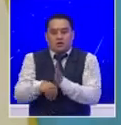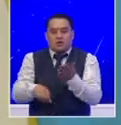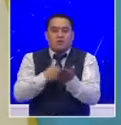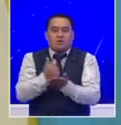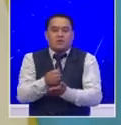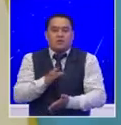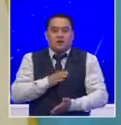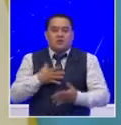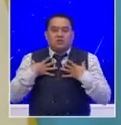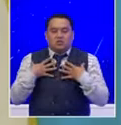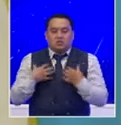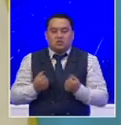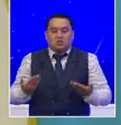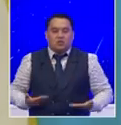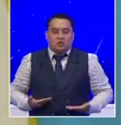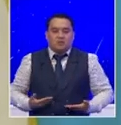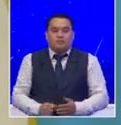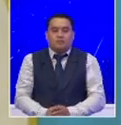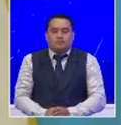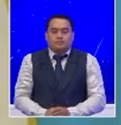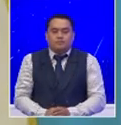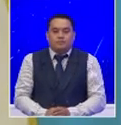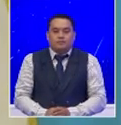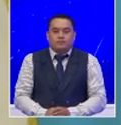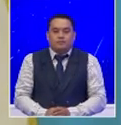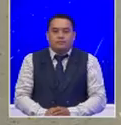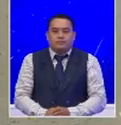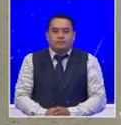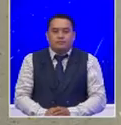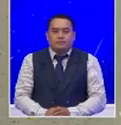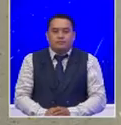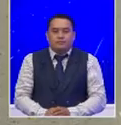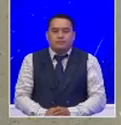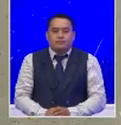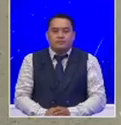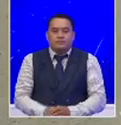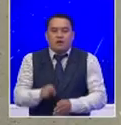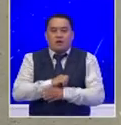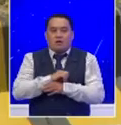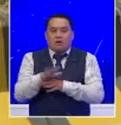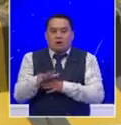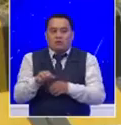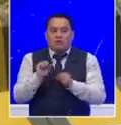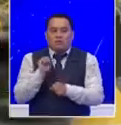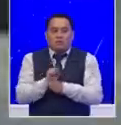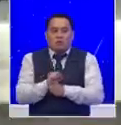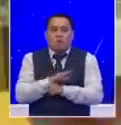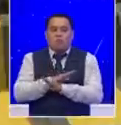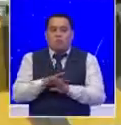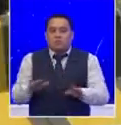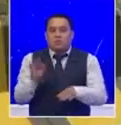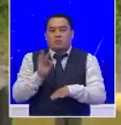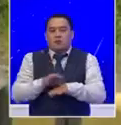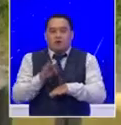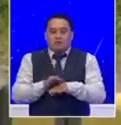главного богатства нашей страны – жизни и здоровья граждан Республики Казахстан. Коронавирус еще не сбавляет обороты. Для победы над опасным